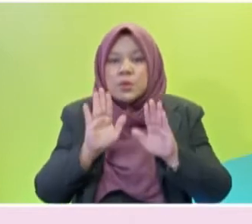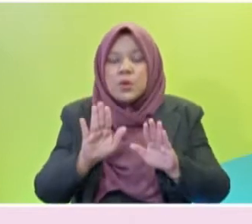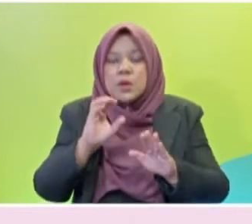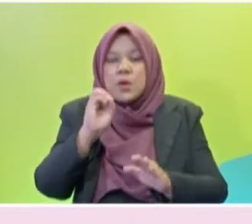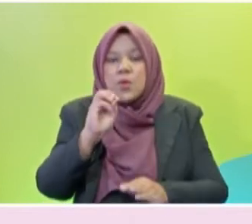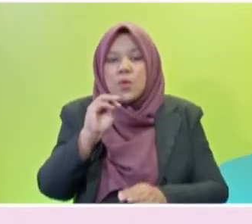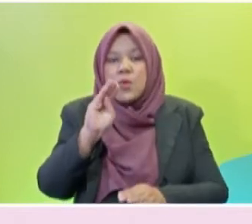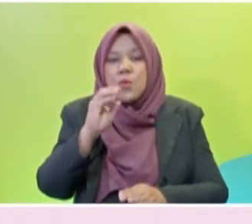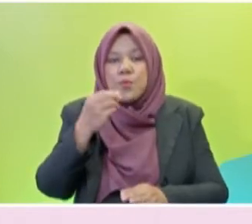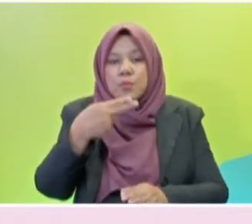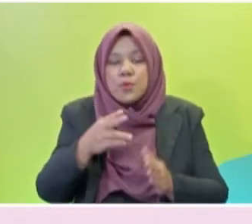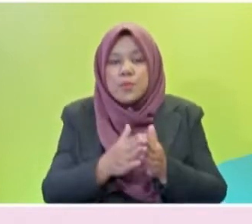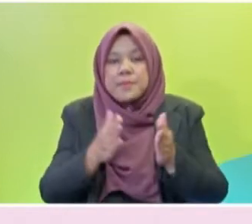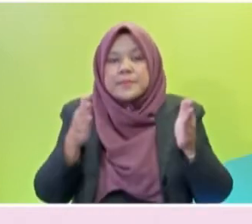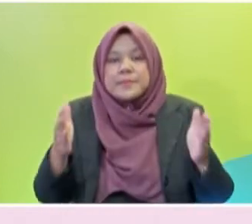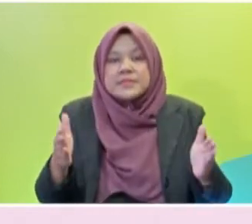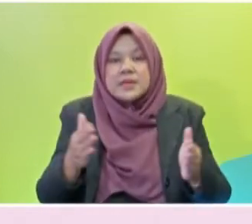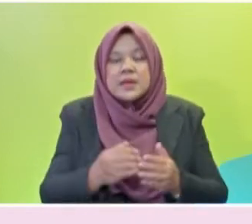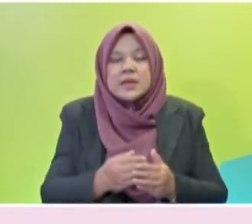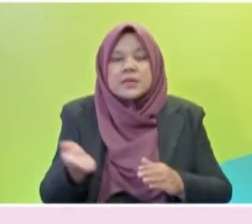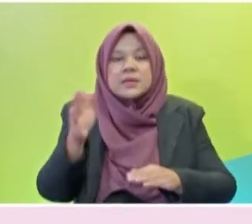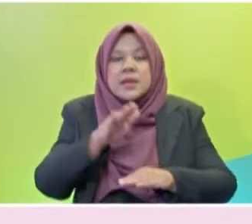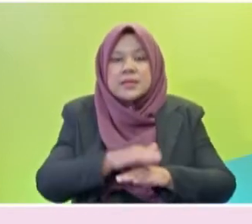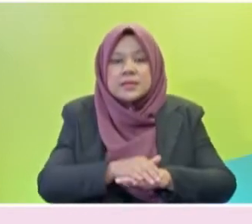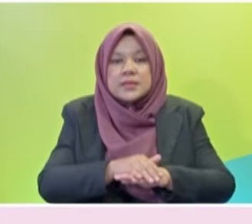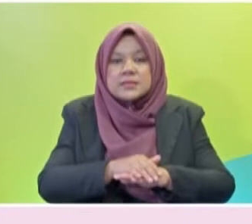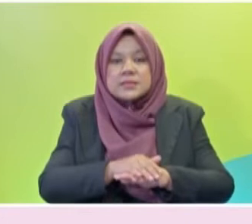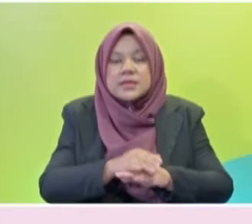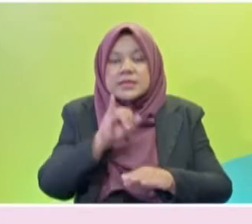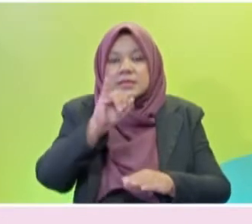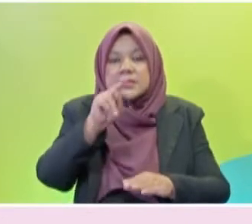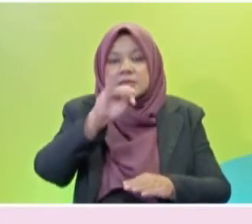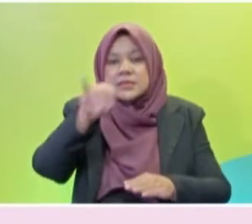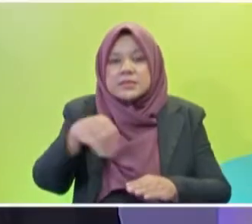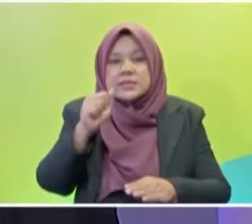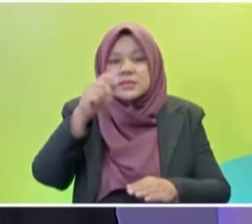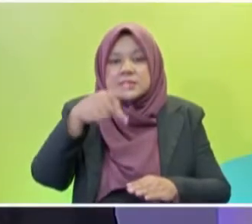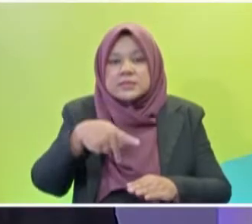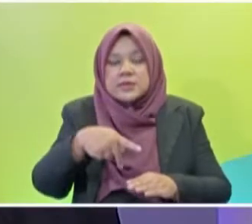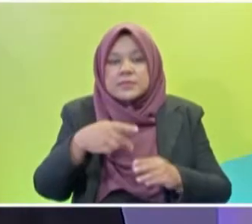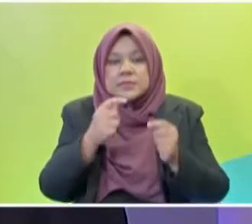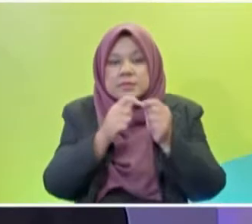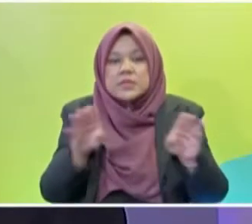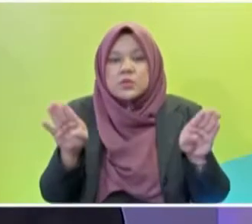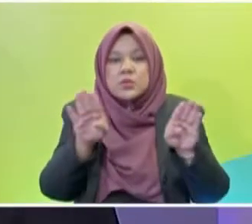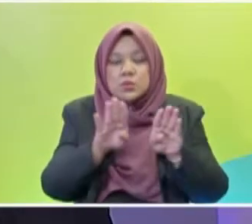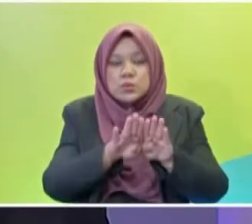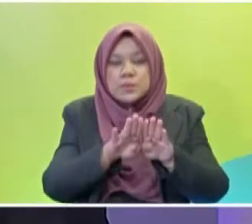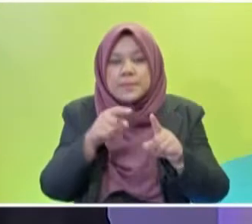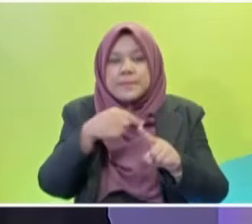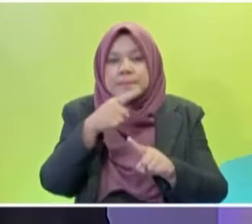yang berbeban ke atas injak selepas tertutup. Maksudnya di sini, contohnya bila kita